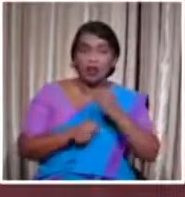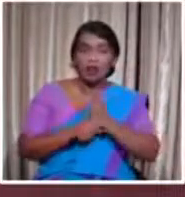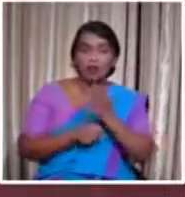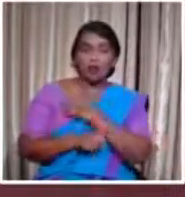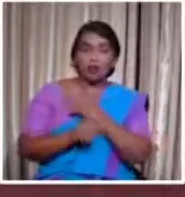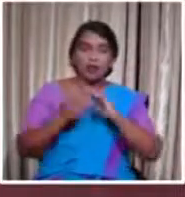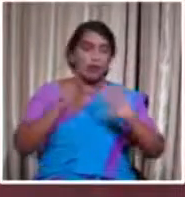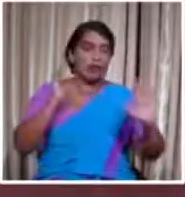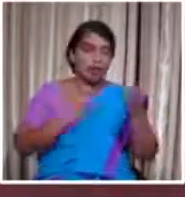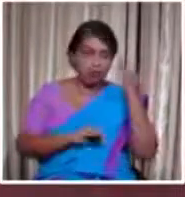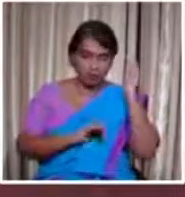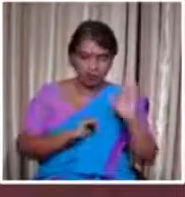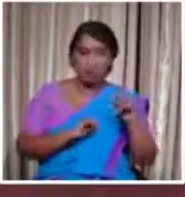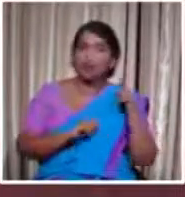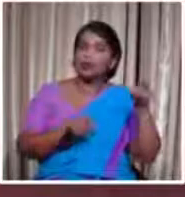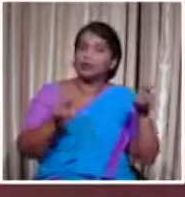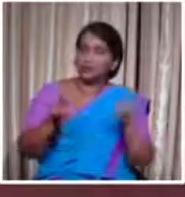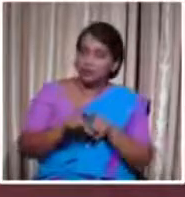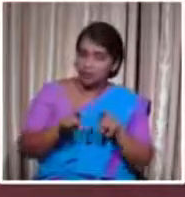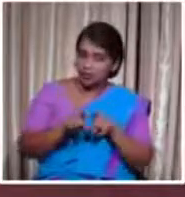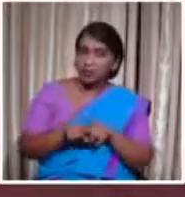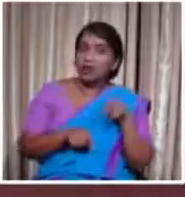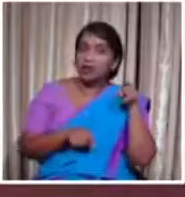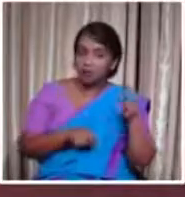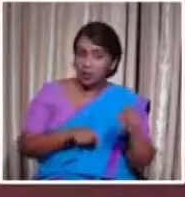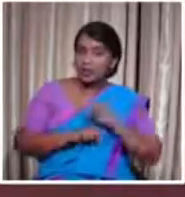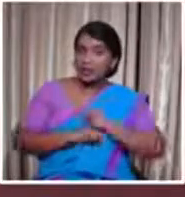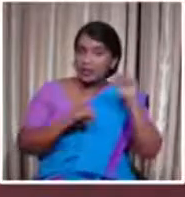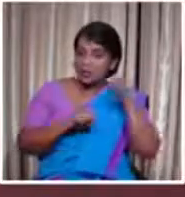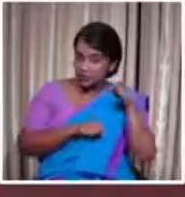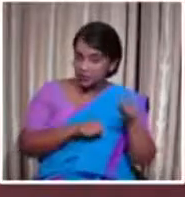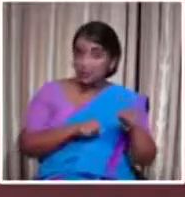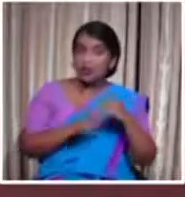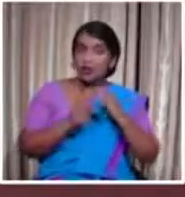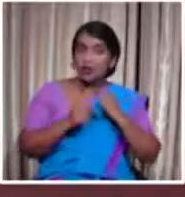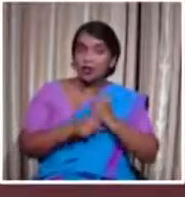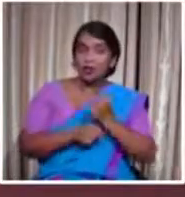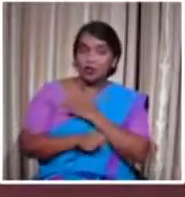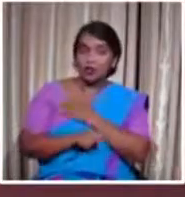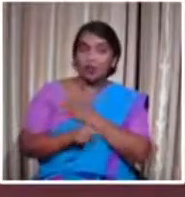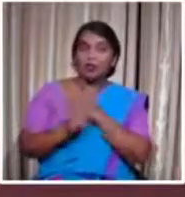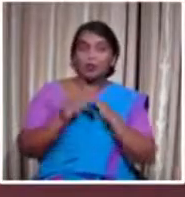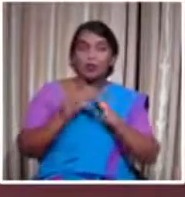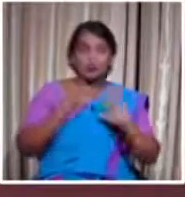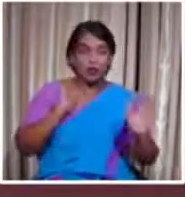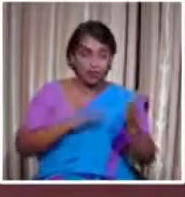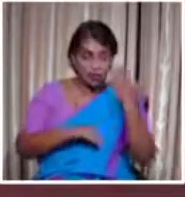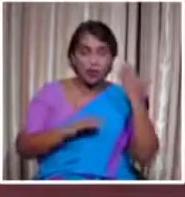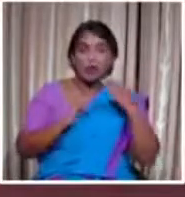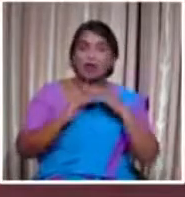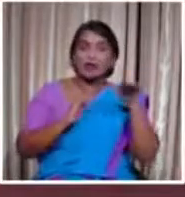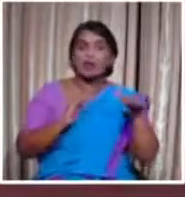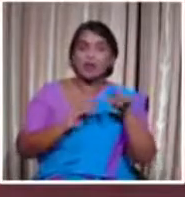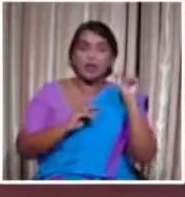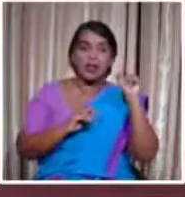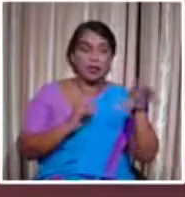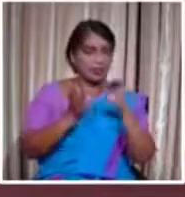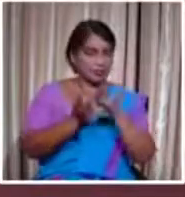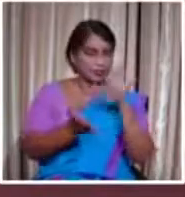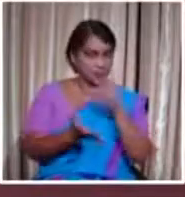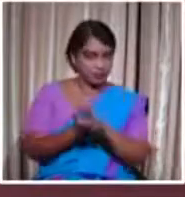හෝම් ලෙසයි එසේම ඔවුන් එම අරගල භූමිය ගෝටා ගෝ ගේ ගෝටා ගෝ ගම ලෙස නම් කර